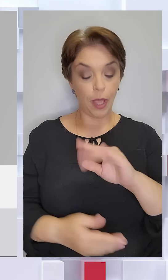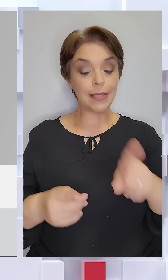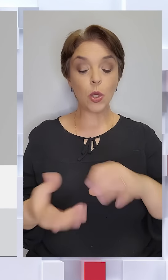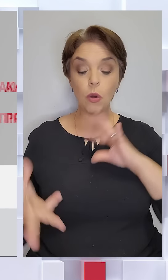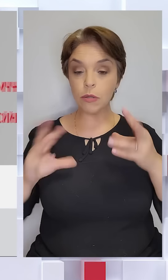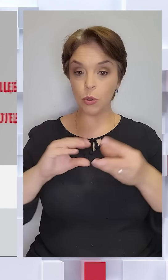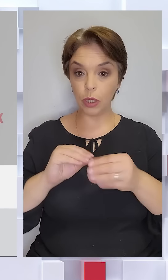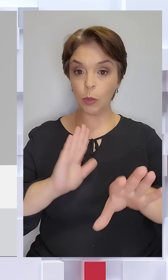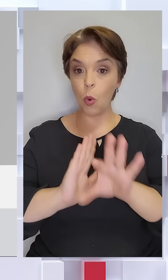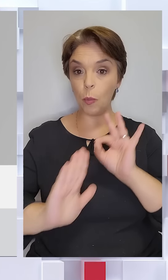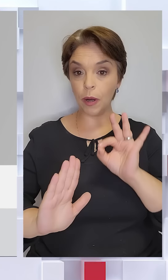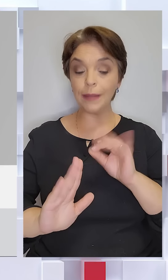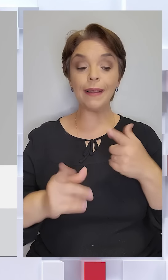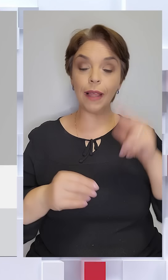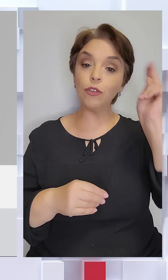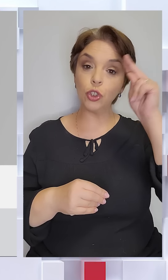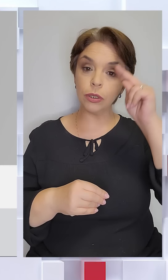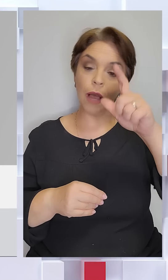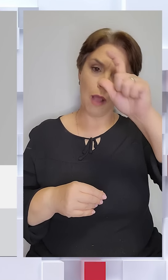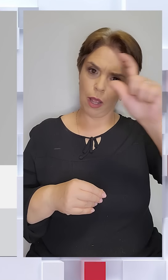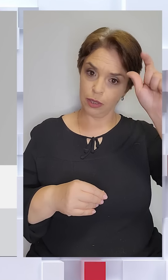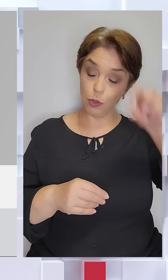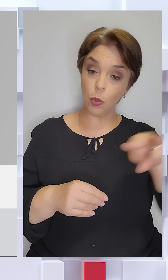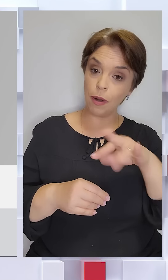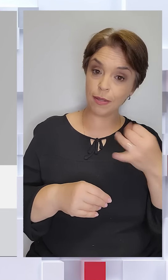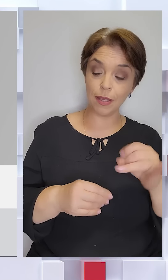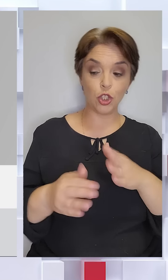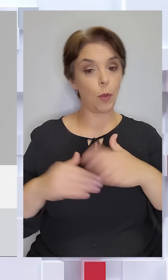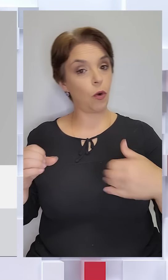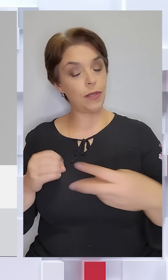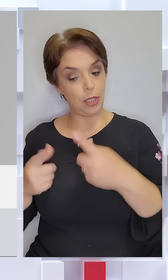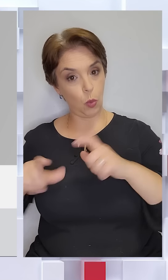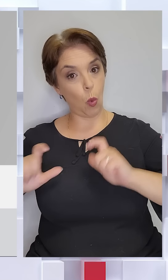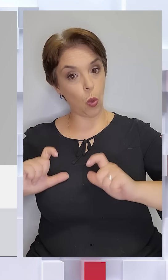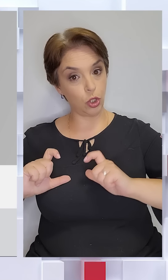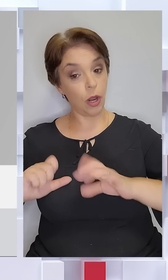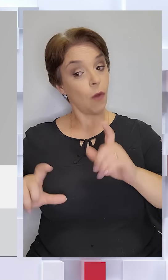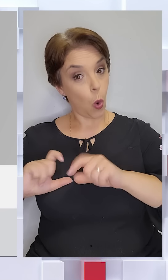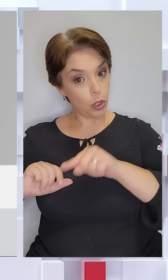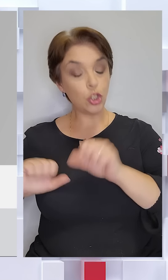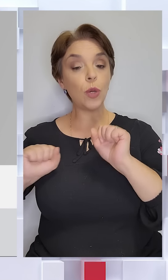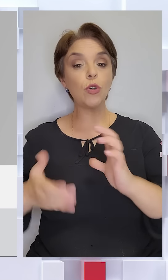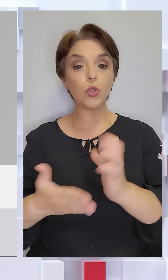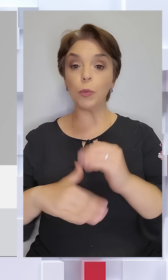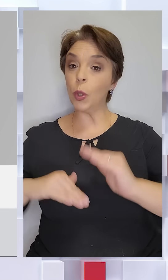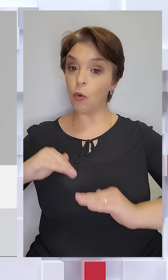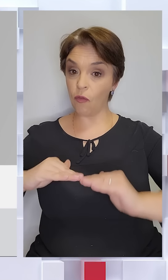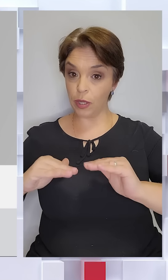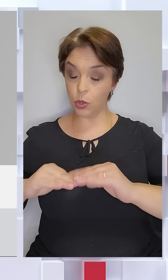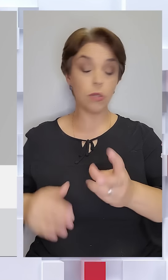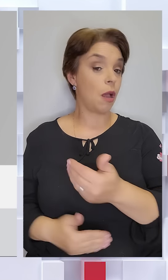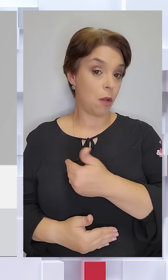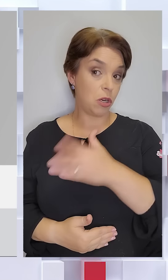його результатами обиратимуть, де вчитися – в академічному ліцеї чи професійному коледжі. У коледжі можна здобути професію